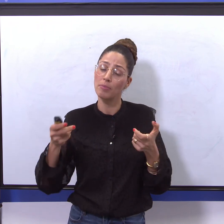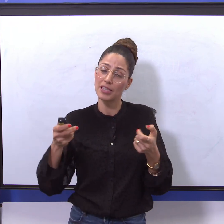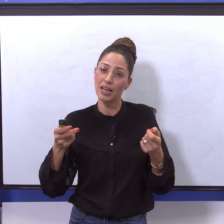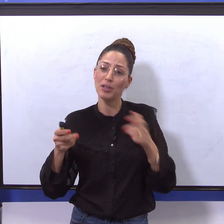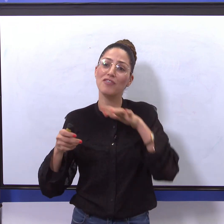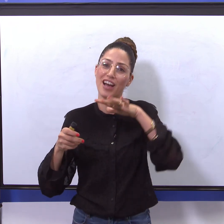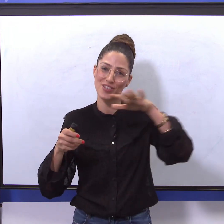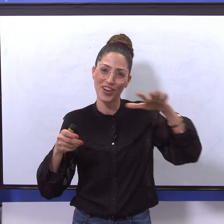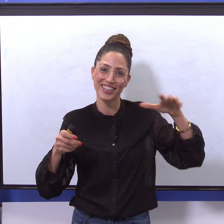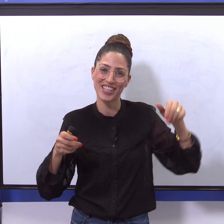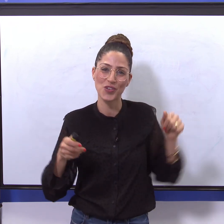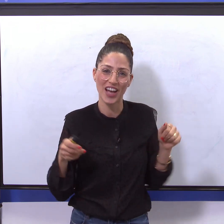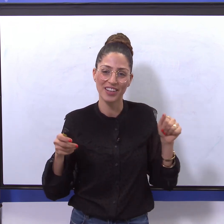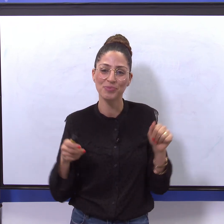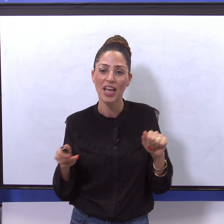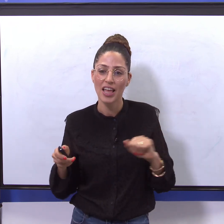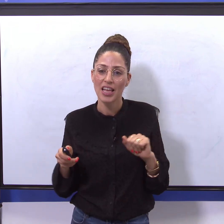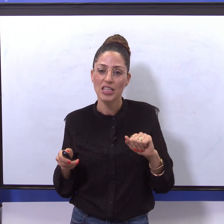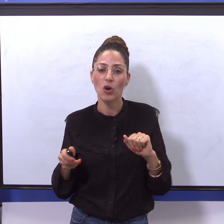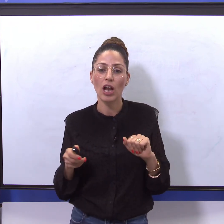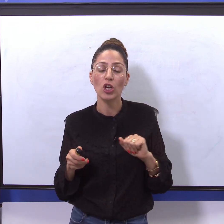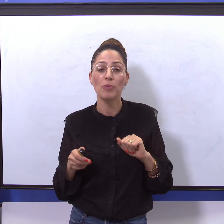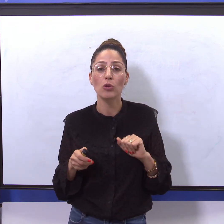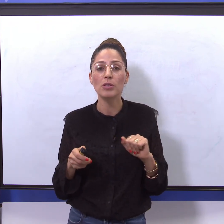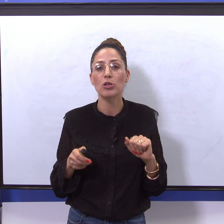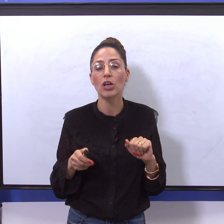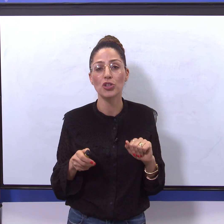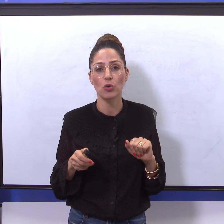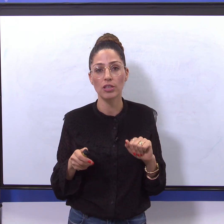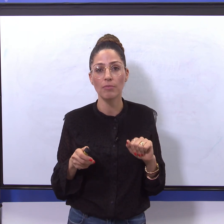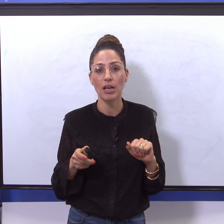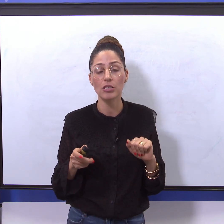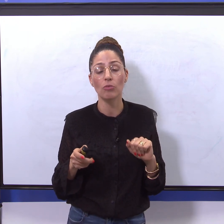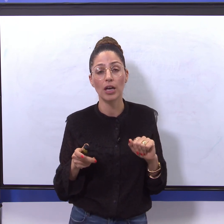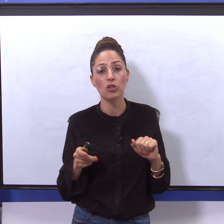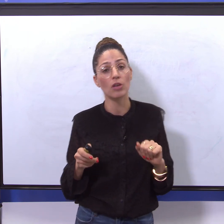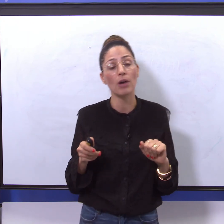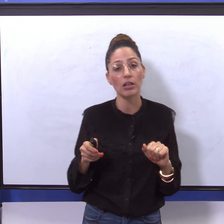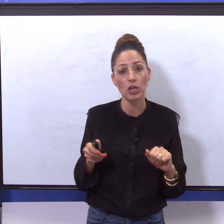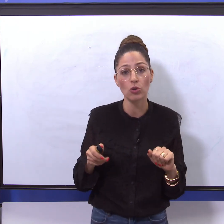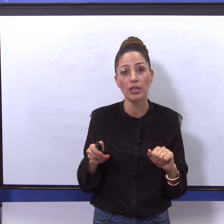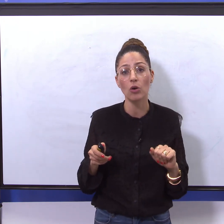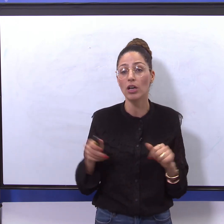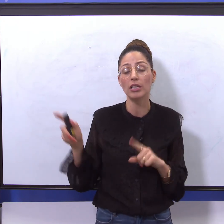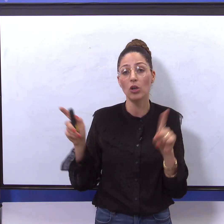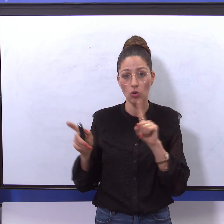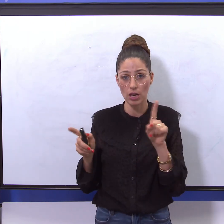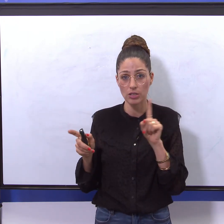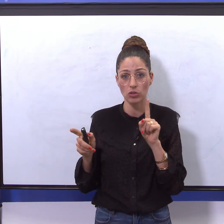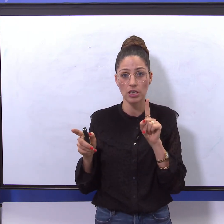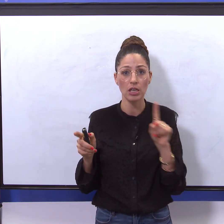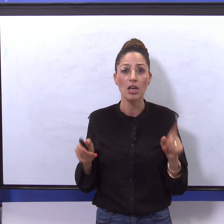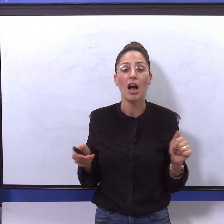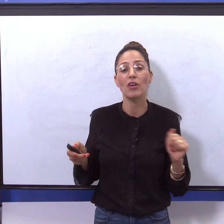האוכל, מצלמת ואז עורכת את השולחן. זה יכולה להיות פעילות מתמשכת שחוזרים עליה. זאת אומרת שאם בחרתי על שולחן האוכל, אני לא